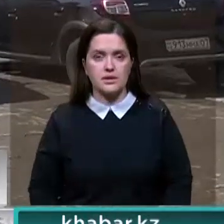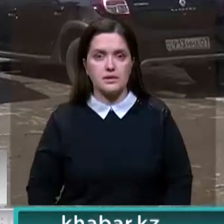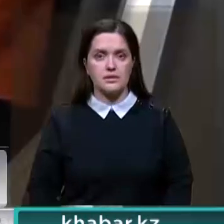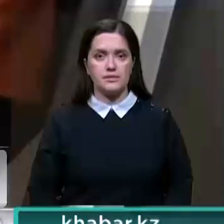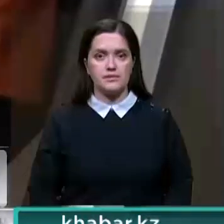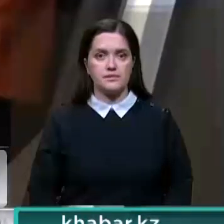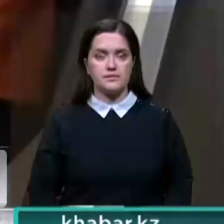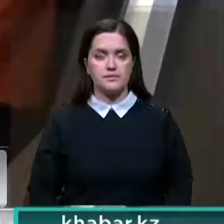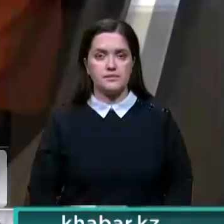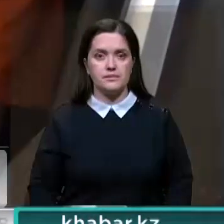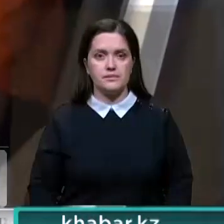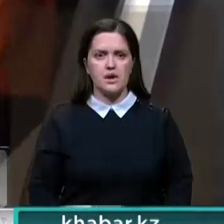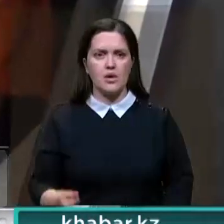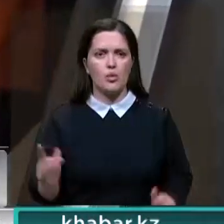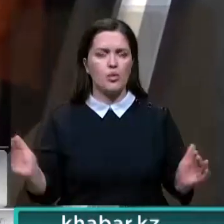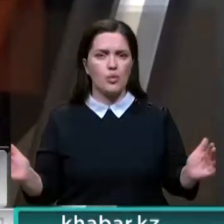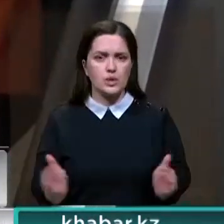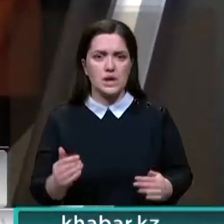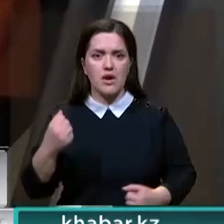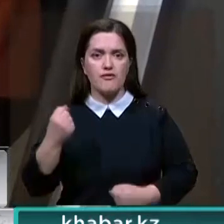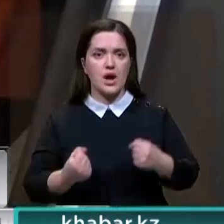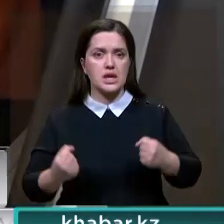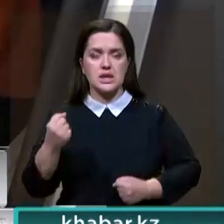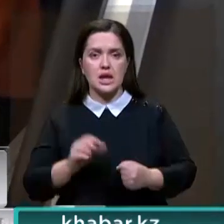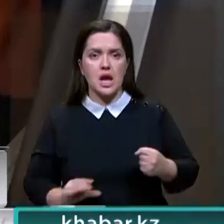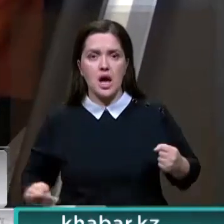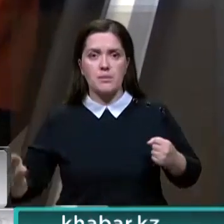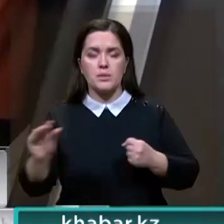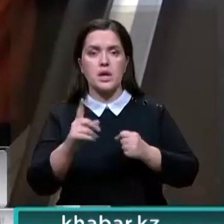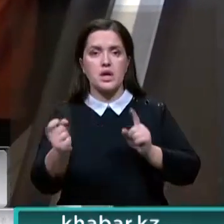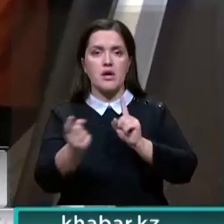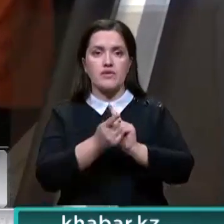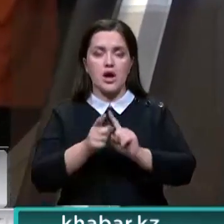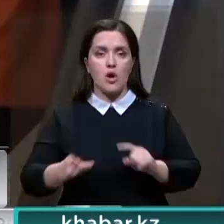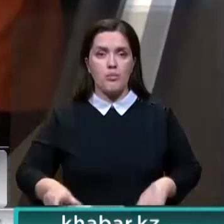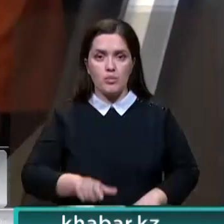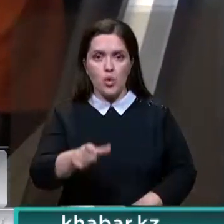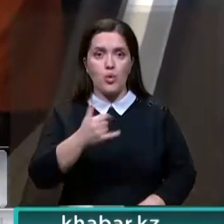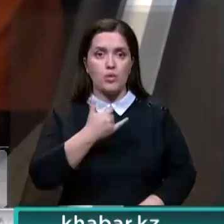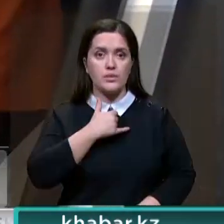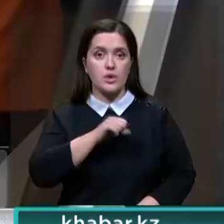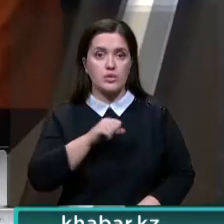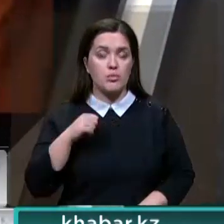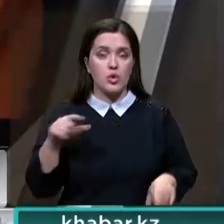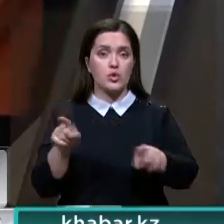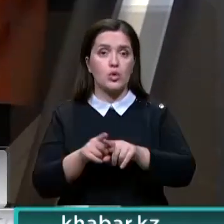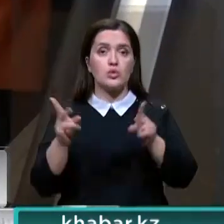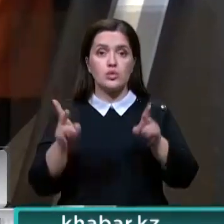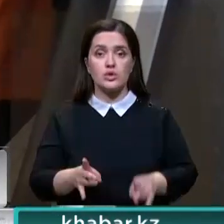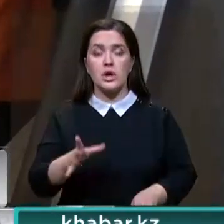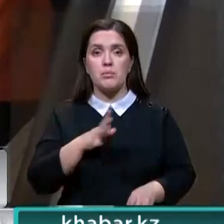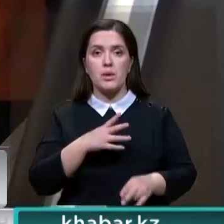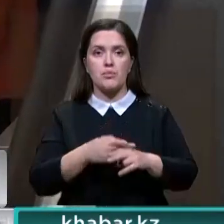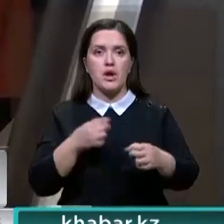диск. Дороги узкие, а водители, объезжая ямы, вылетают на встречную полосу. У меня у самого такой случай был. Попал в аварию